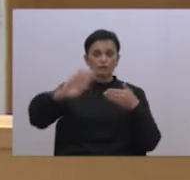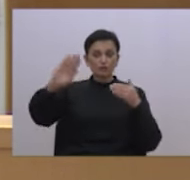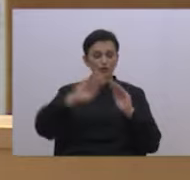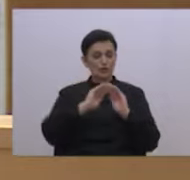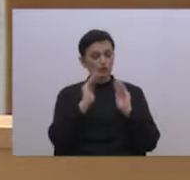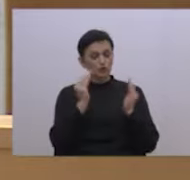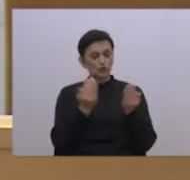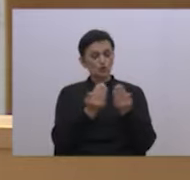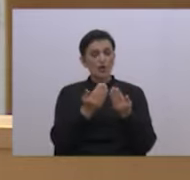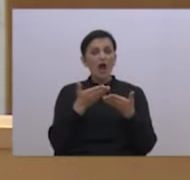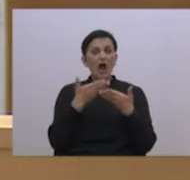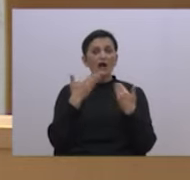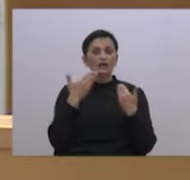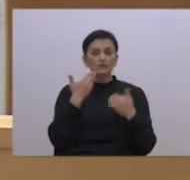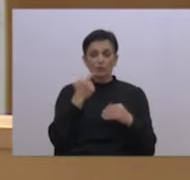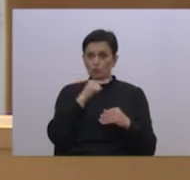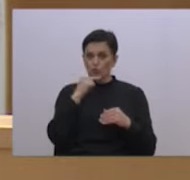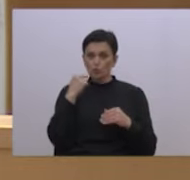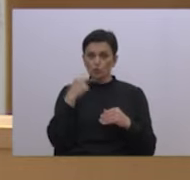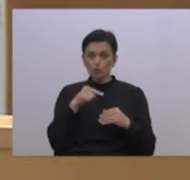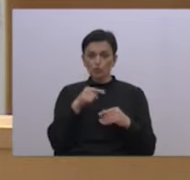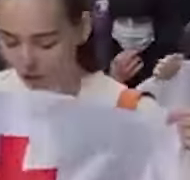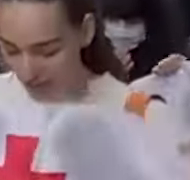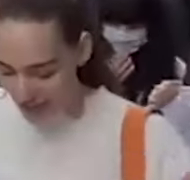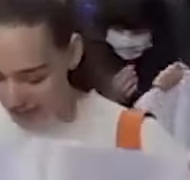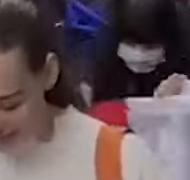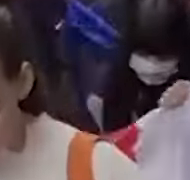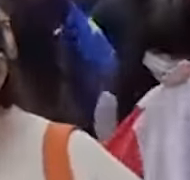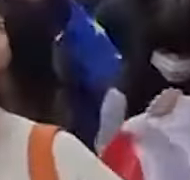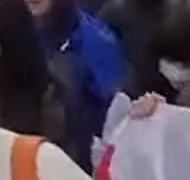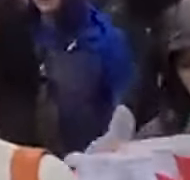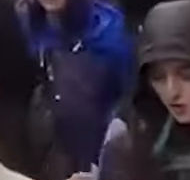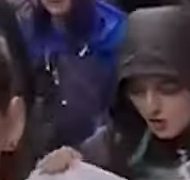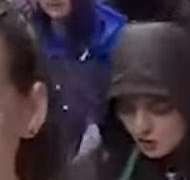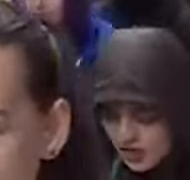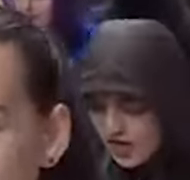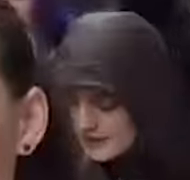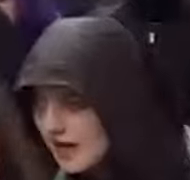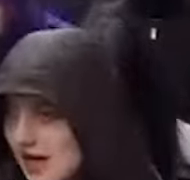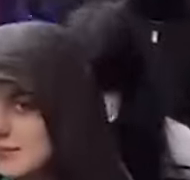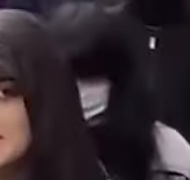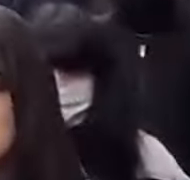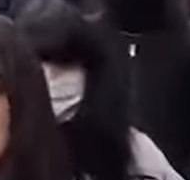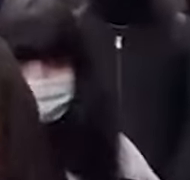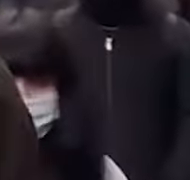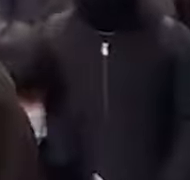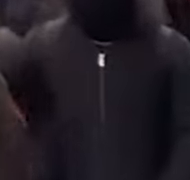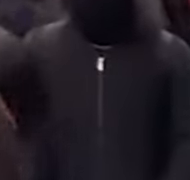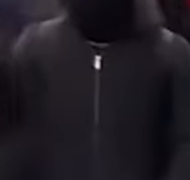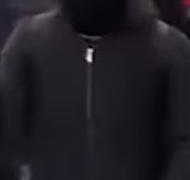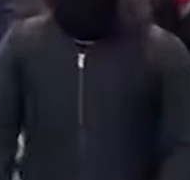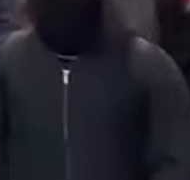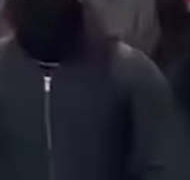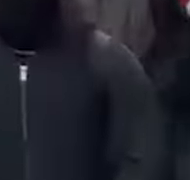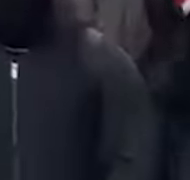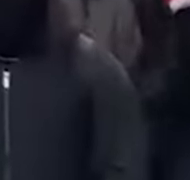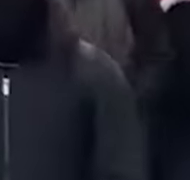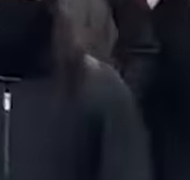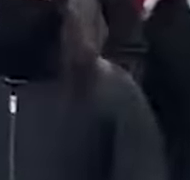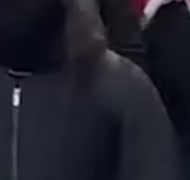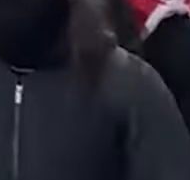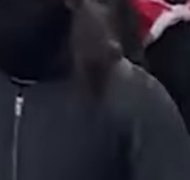უფრო ადვილად ხდება რუსეთის ლუკმა ქვეყანა. A nova lei exige que os meios de comunicação e outras organizações que recebam